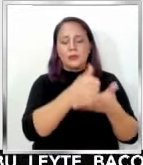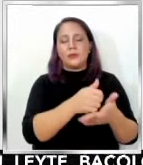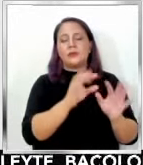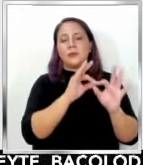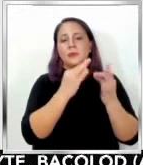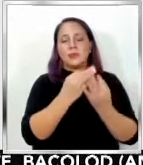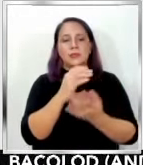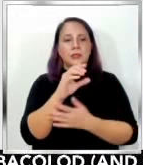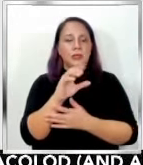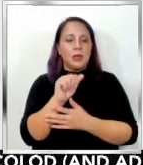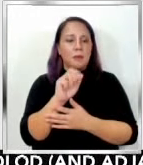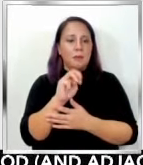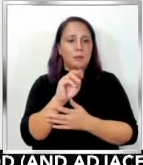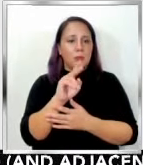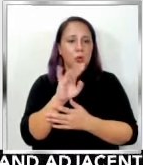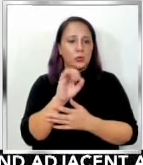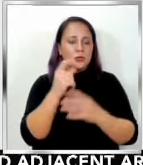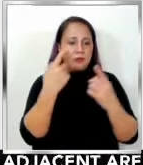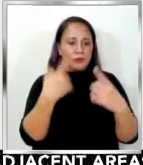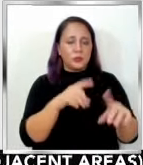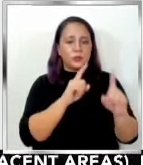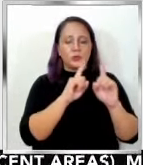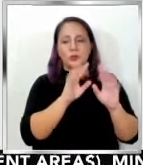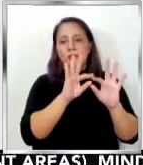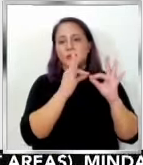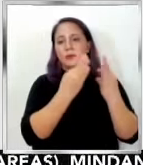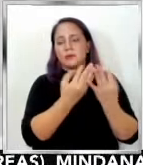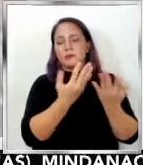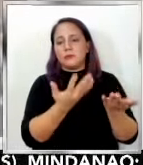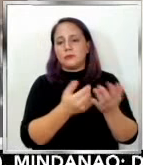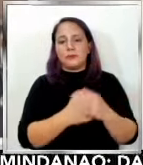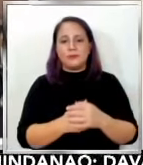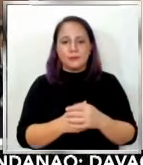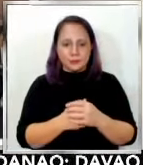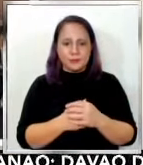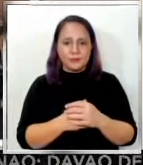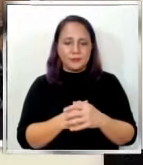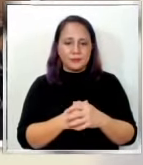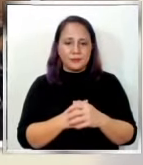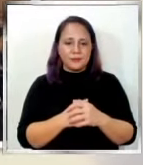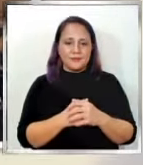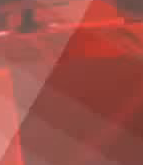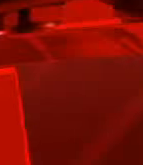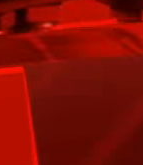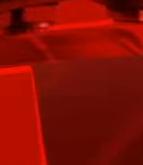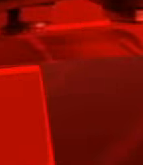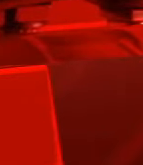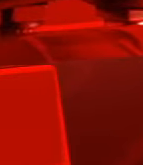na raw ni Cato ang pamilya ni Ambrosio. Dano Tingkong ko nakatutok, 24 oras.